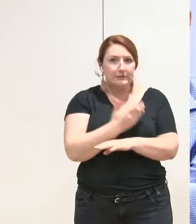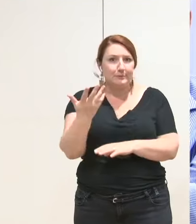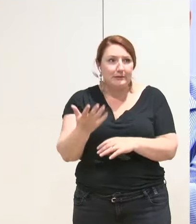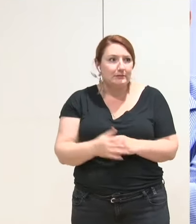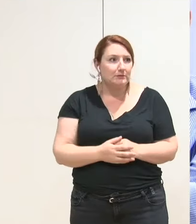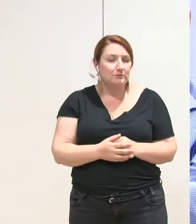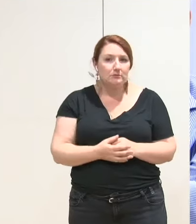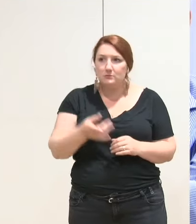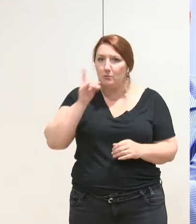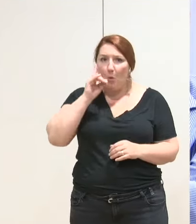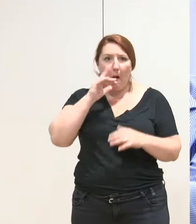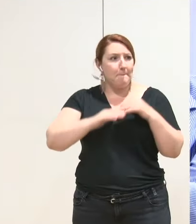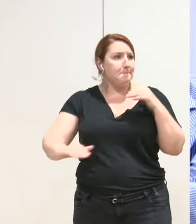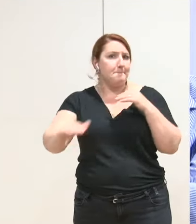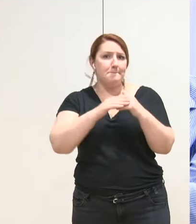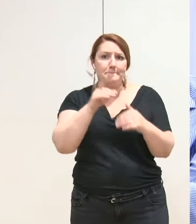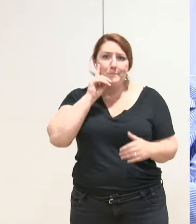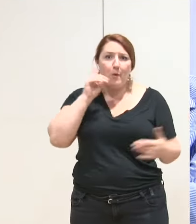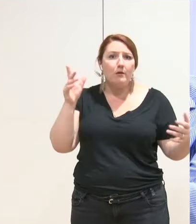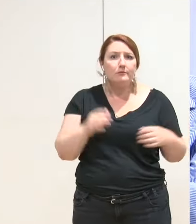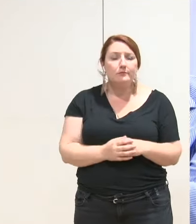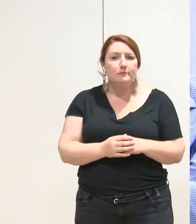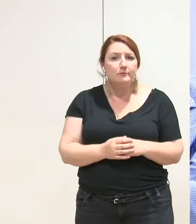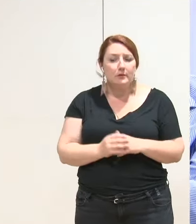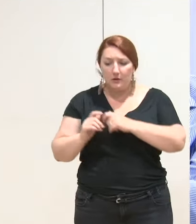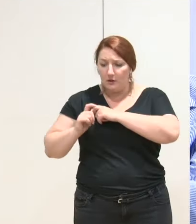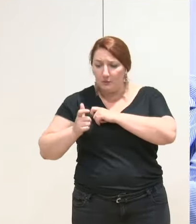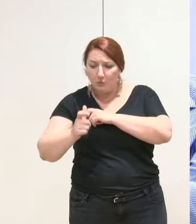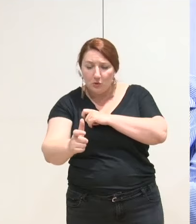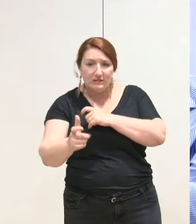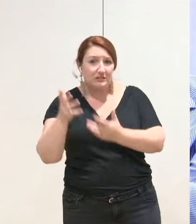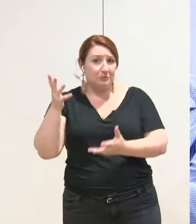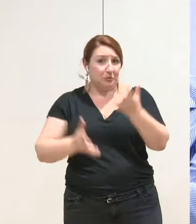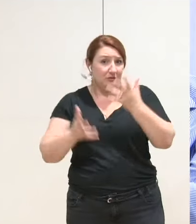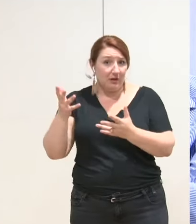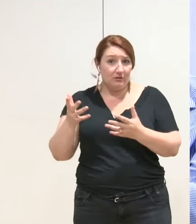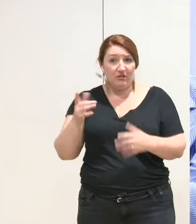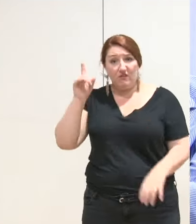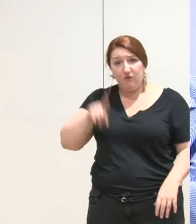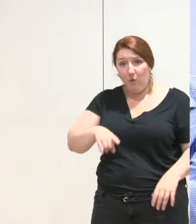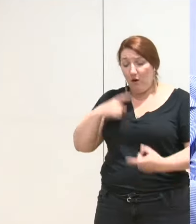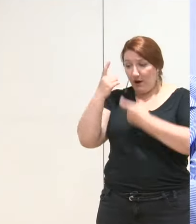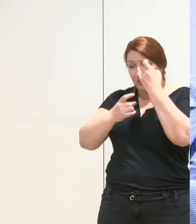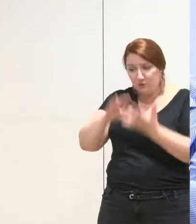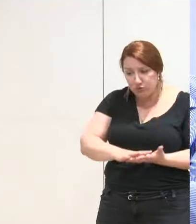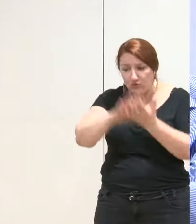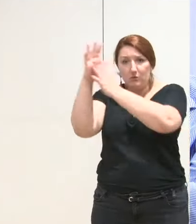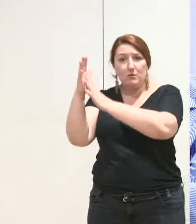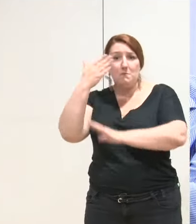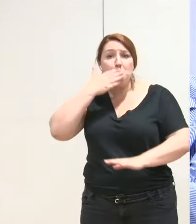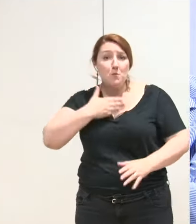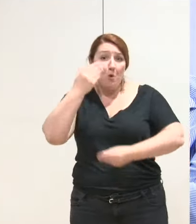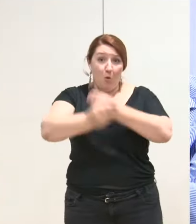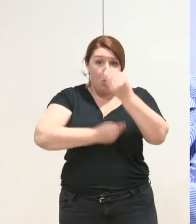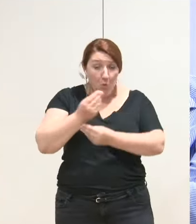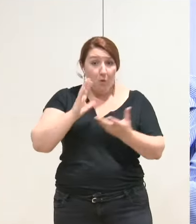arriver à cette défaillance est-ce que il y a des processus des process qui sont qui peuvent être améliorés est-ce queil y a eu